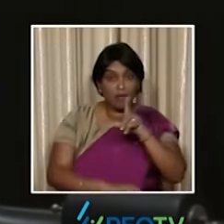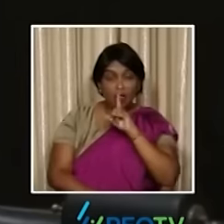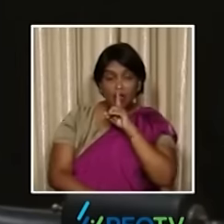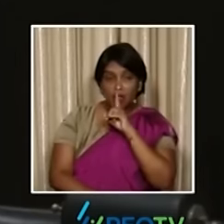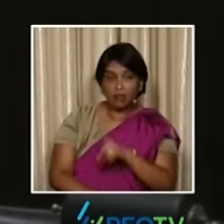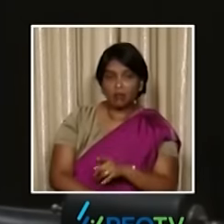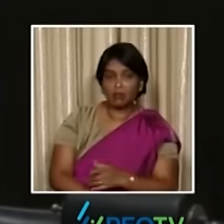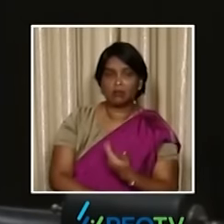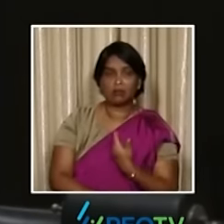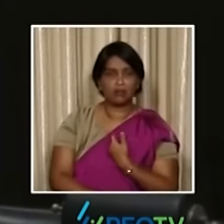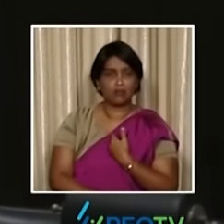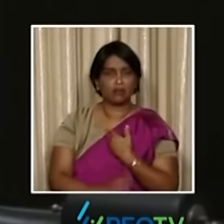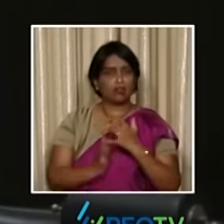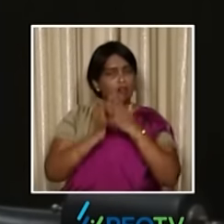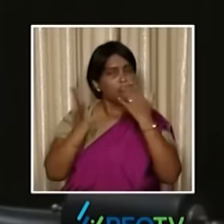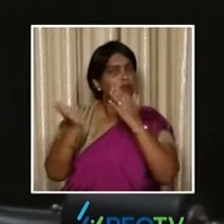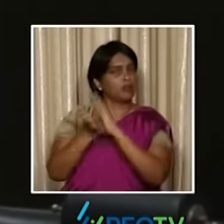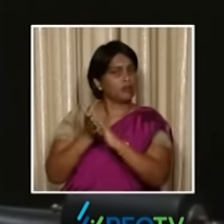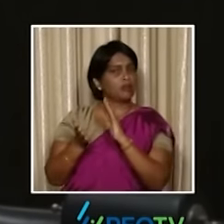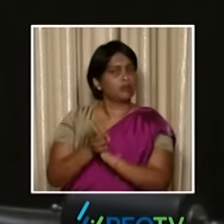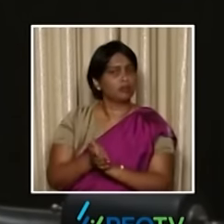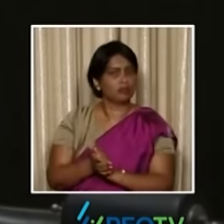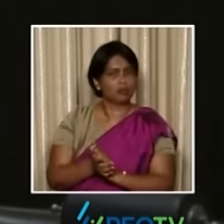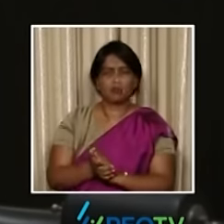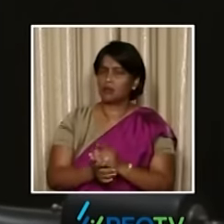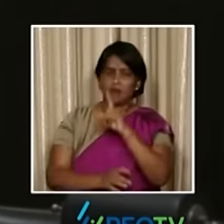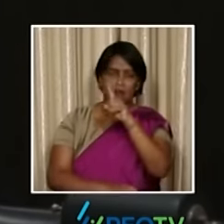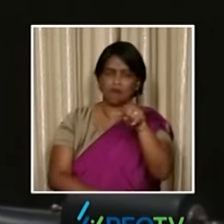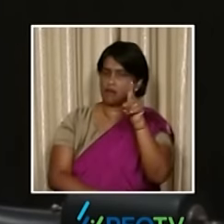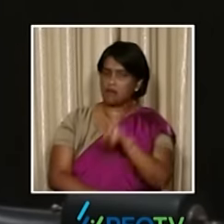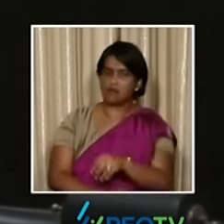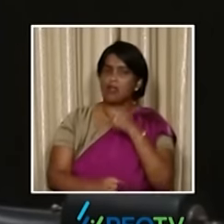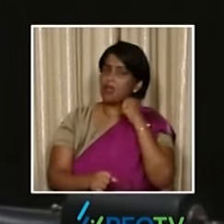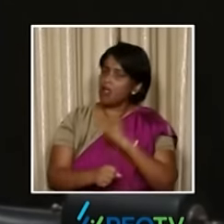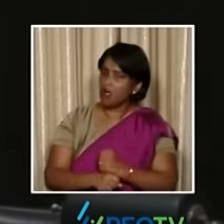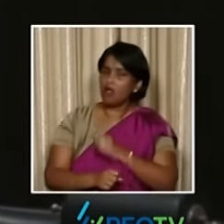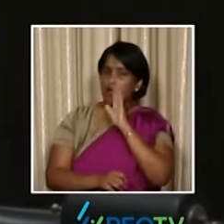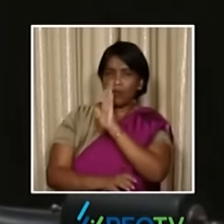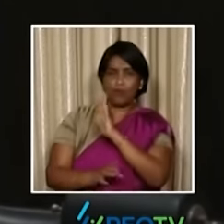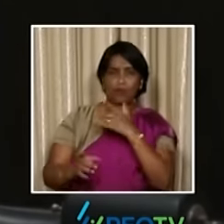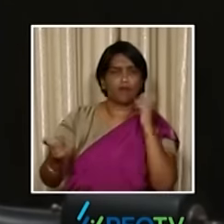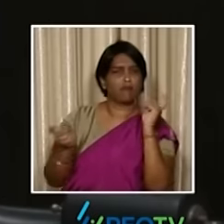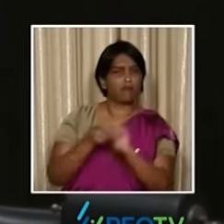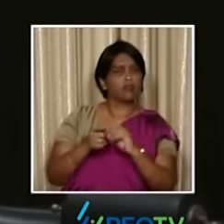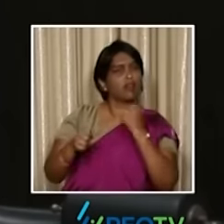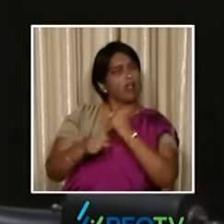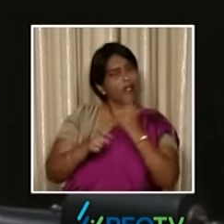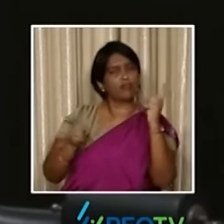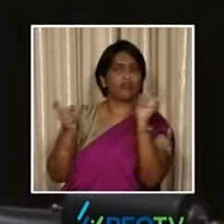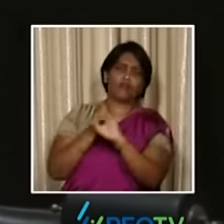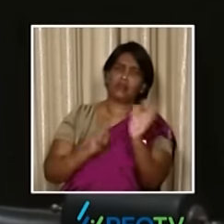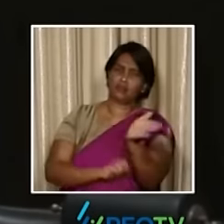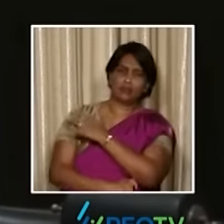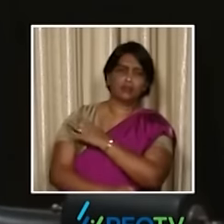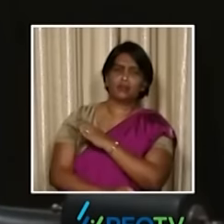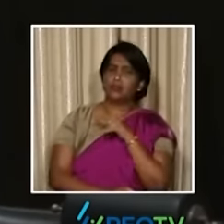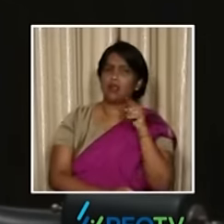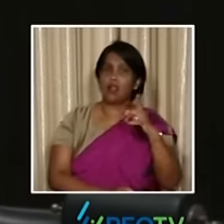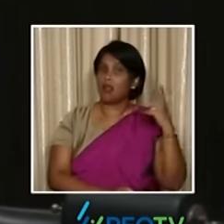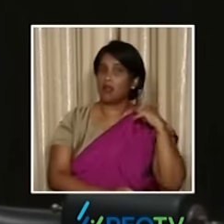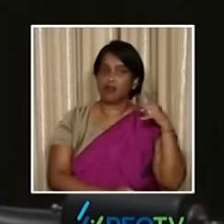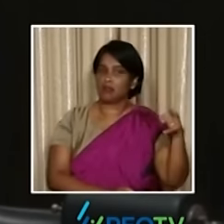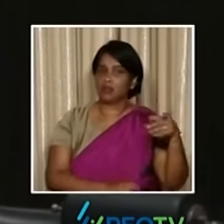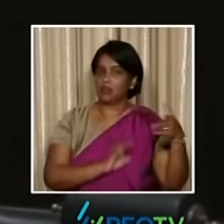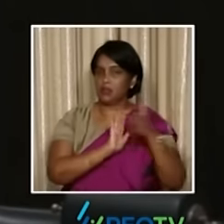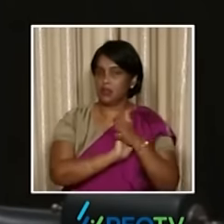කථානායකතුමනි, අපි මෙච්චර දෙයක් මෙතන කරද්දී ඒක සම්පූර්ණ වැරදි. ආණ්ඩුවත් එක්ක තියෙන ප්‍රශ්න ආණ්ඩුවත් එක්ක බේරගන්න. ඒකට හමුදාව